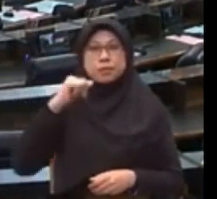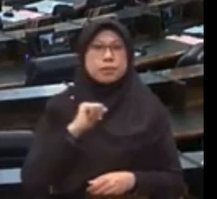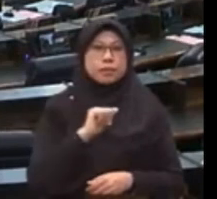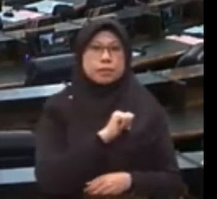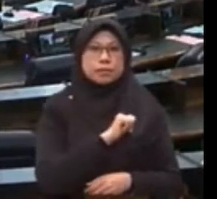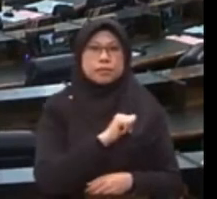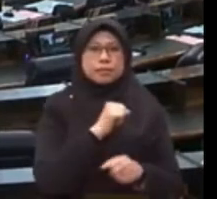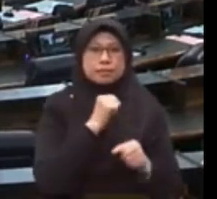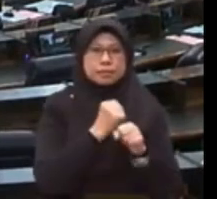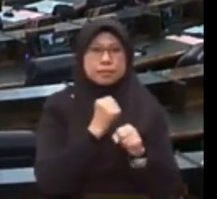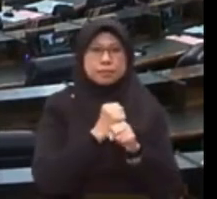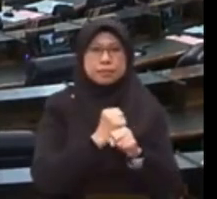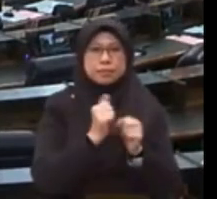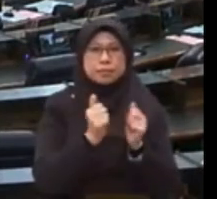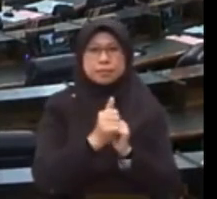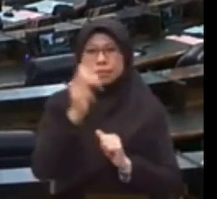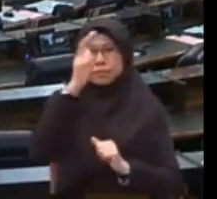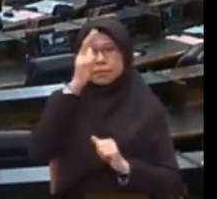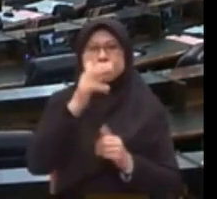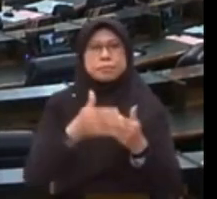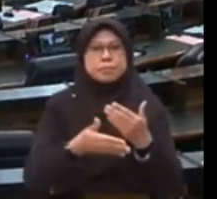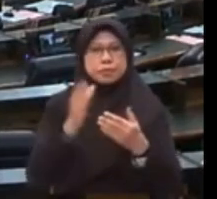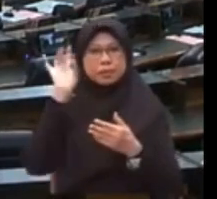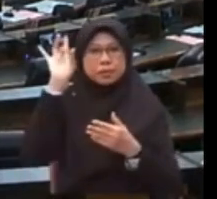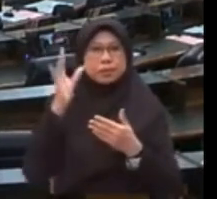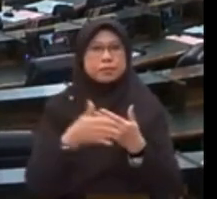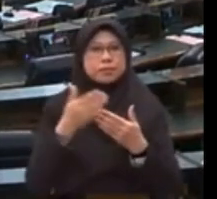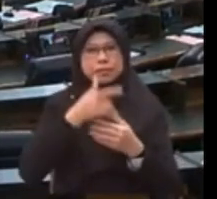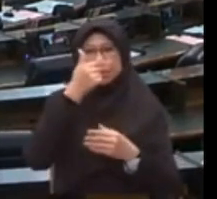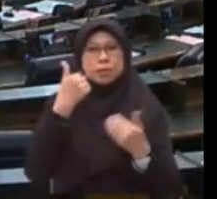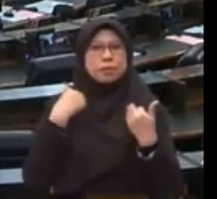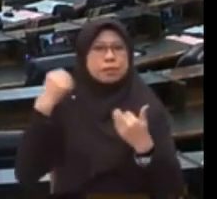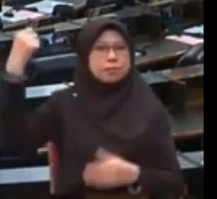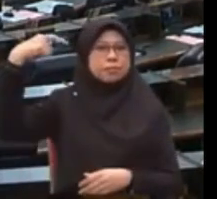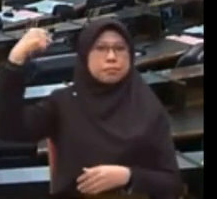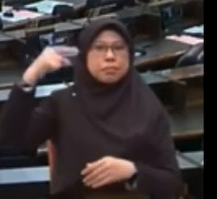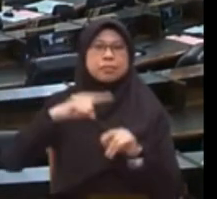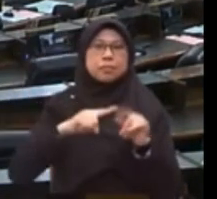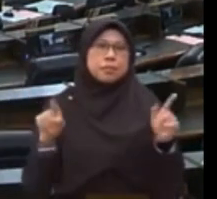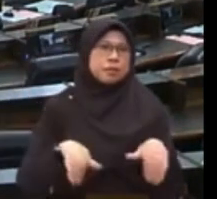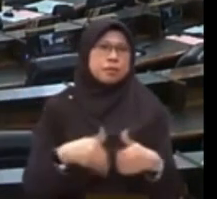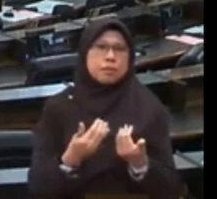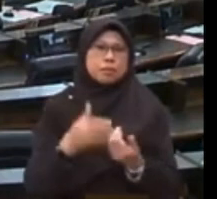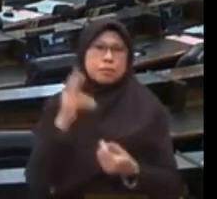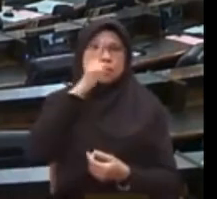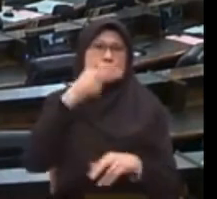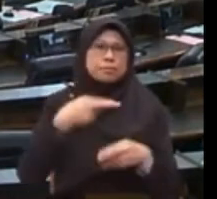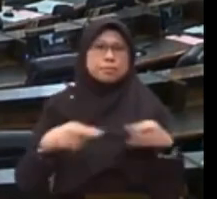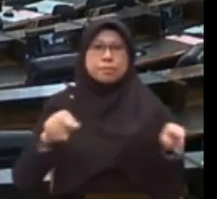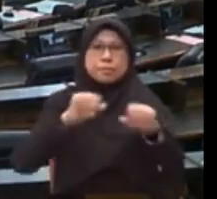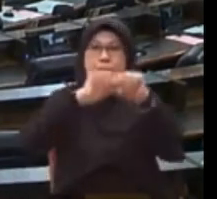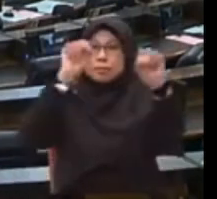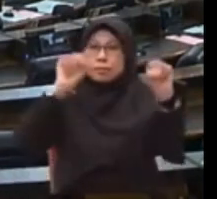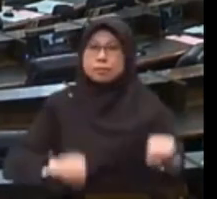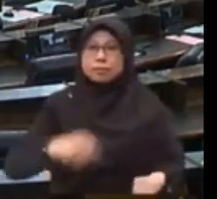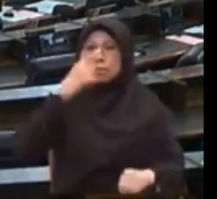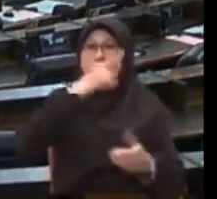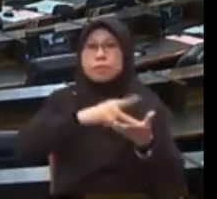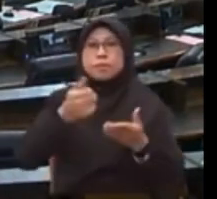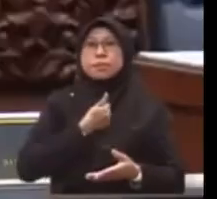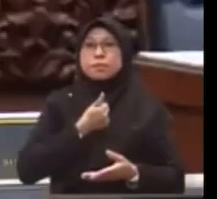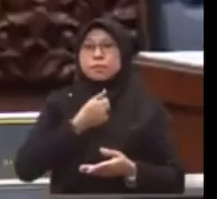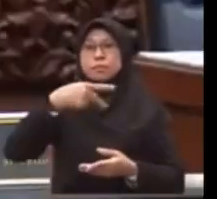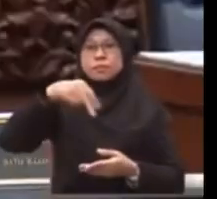yang bekerja dengan kerajaan, insyaAllah lebih mudah kerana mereka mempunyai pencen. Tapi bila mana kerajaan telah melancarkan sistem untuk bayar sendiri